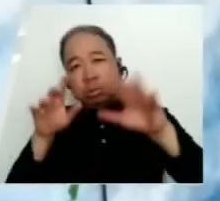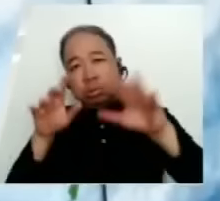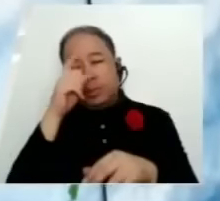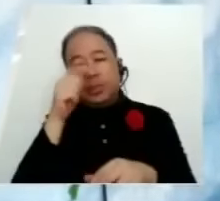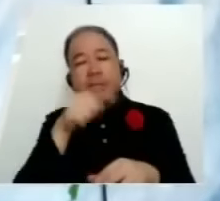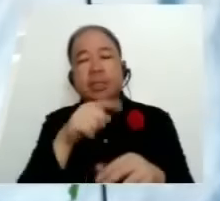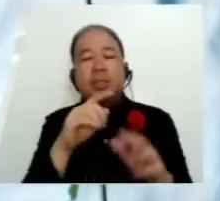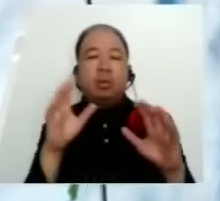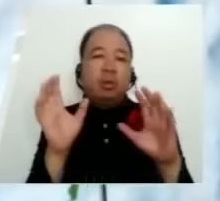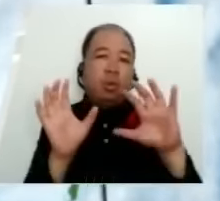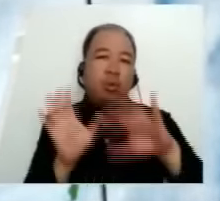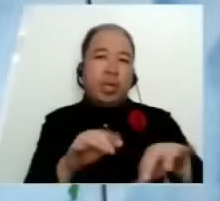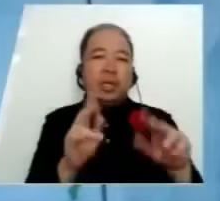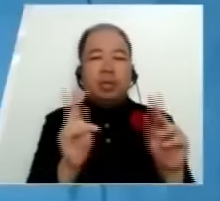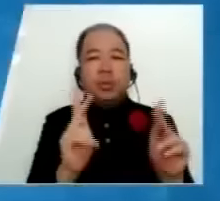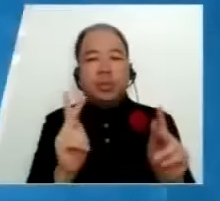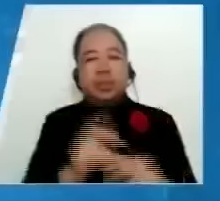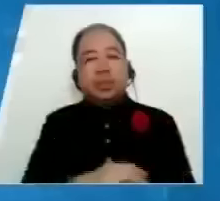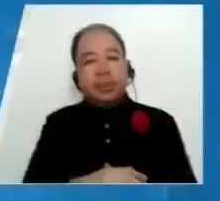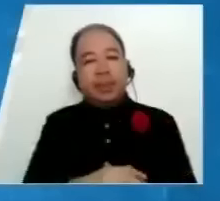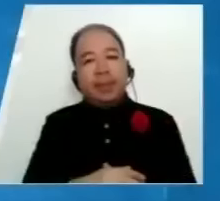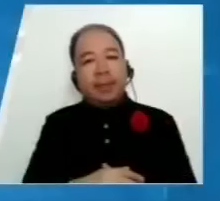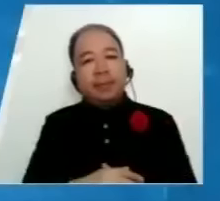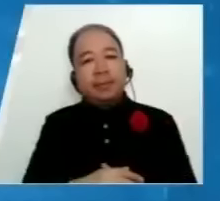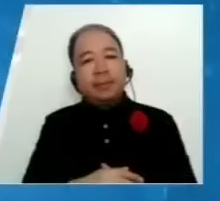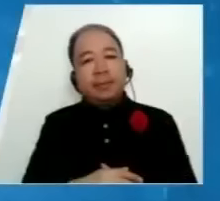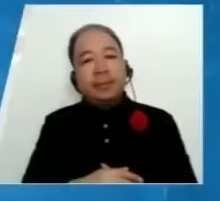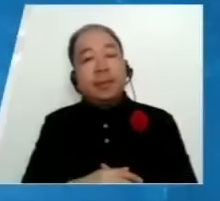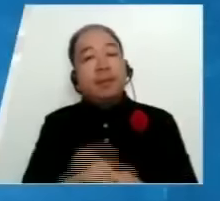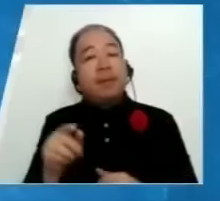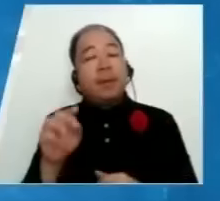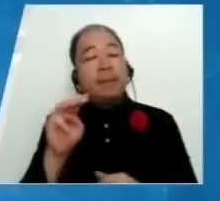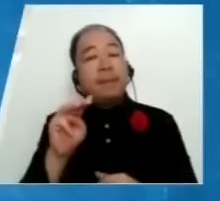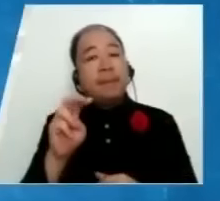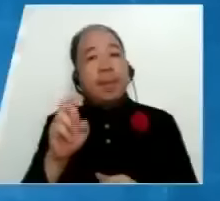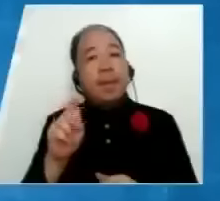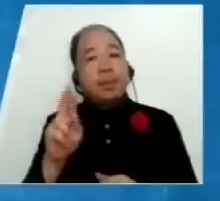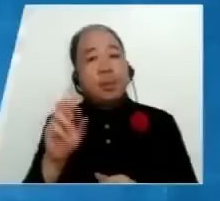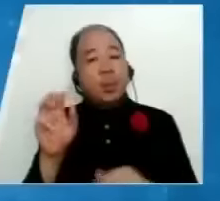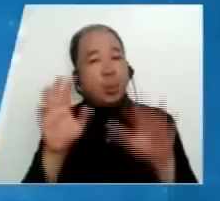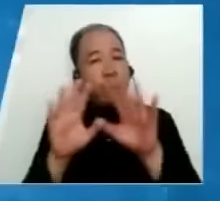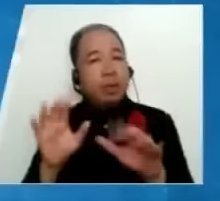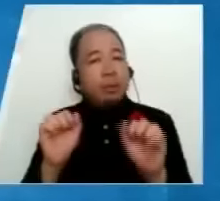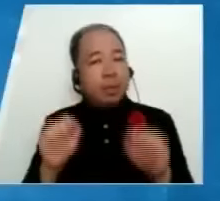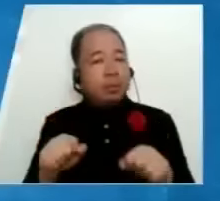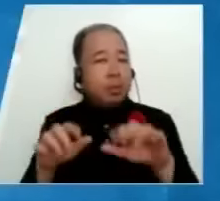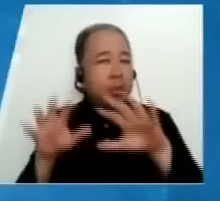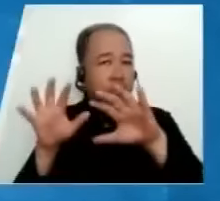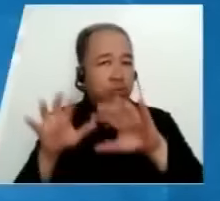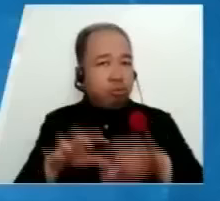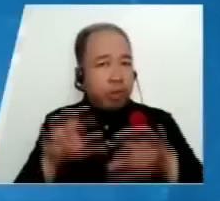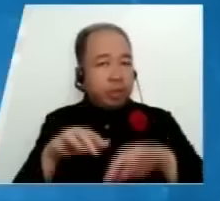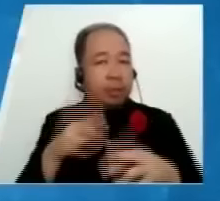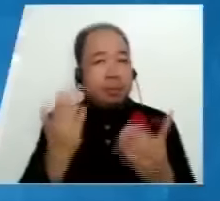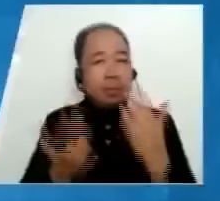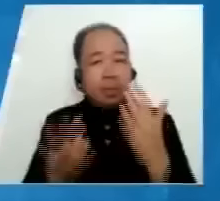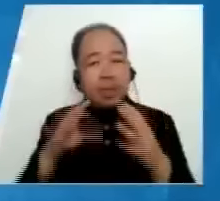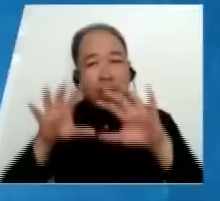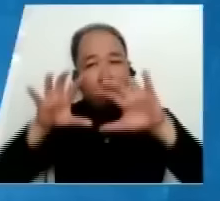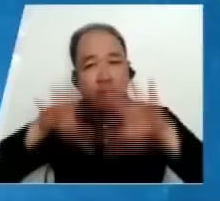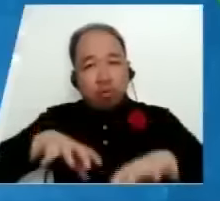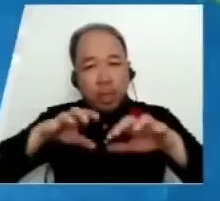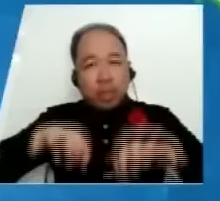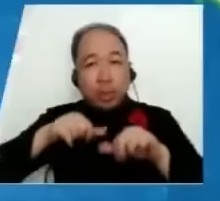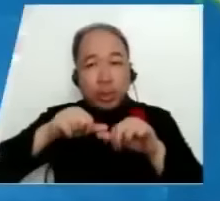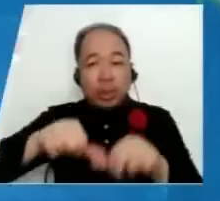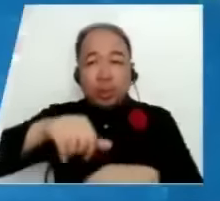bagyo. Base po sa datos ng Metro Weather, posible pong maulit yung mga pag-ulan, maaari pong magdamag ang mga pag-ulan at